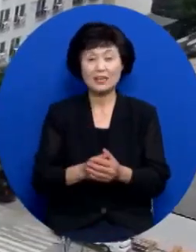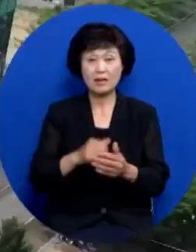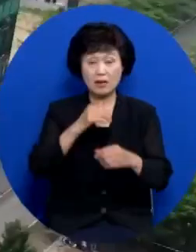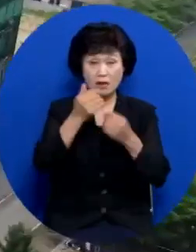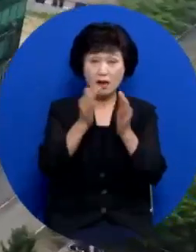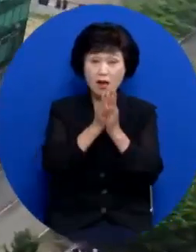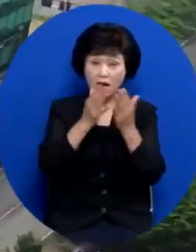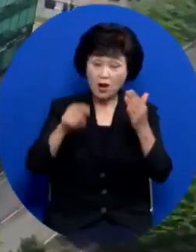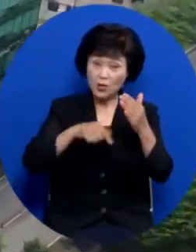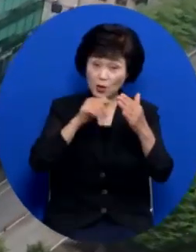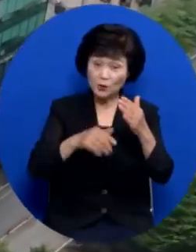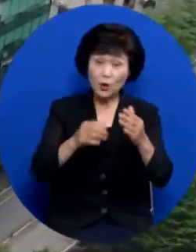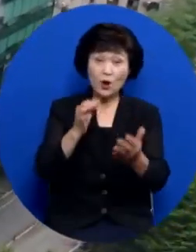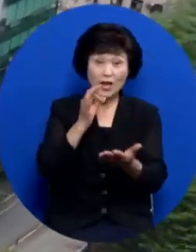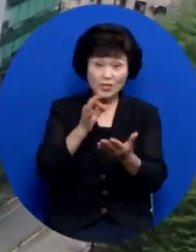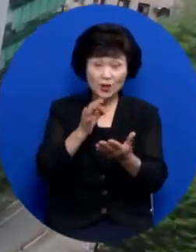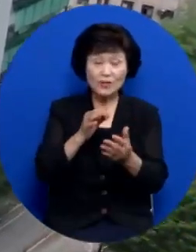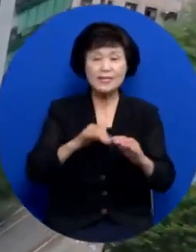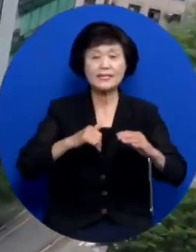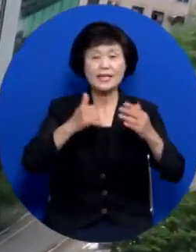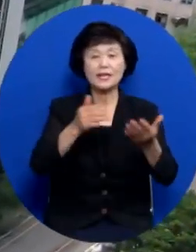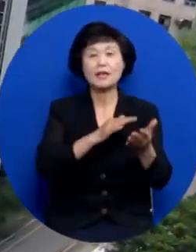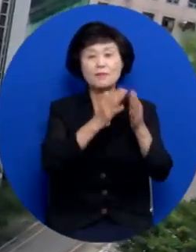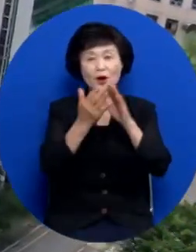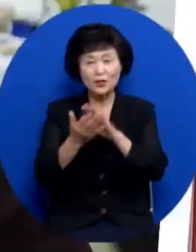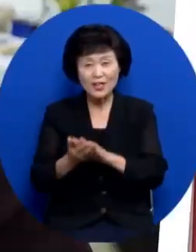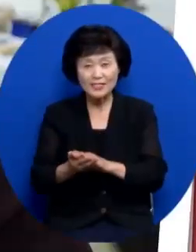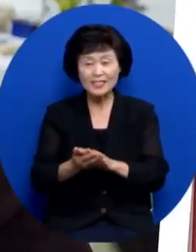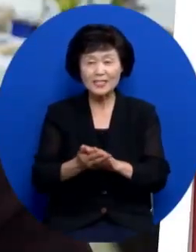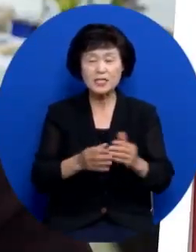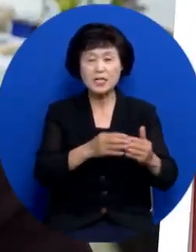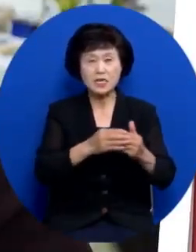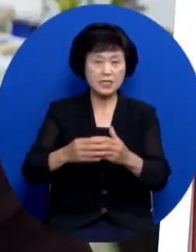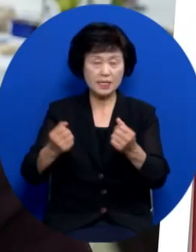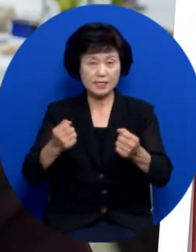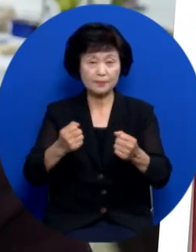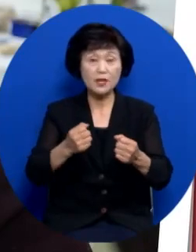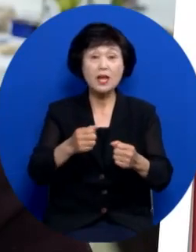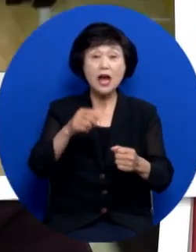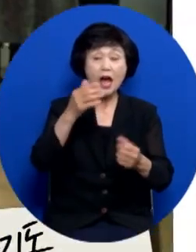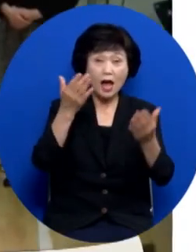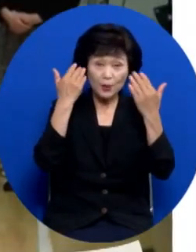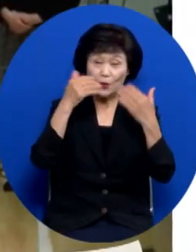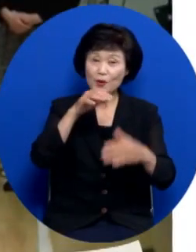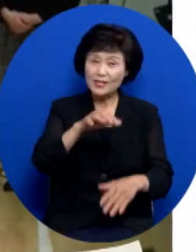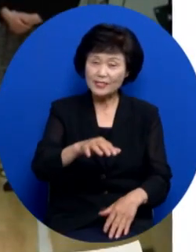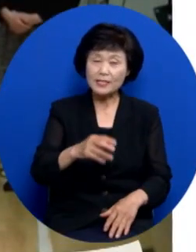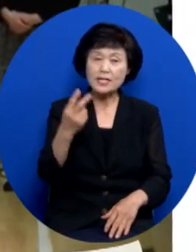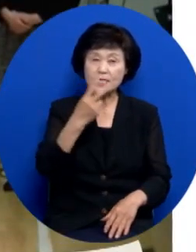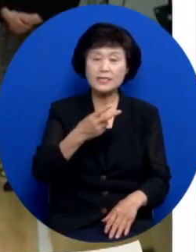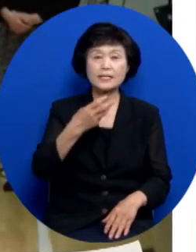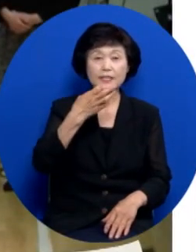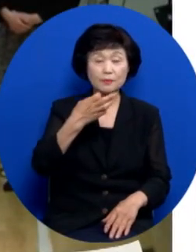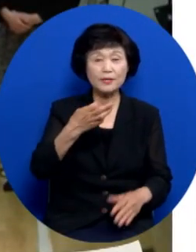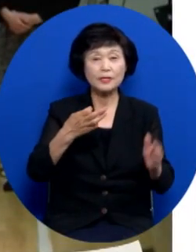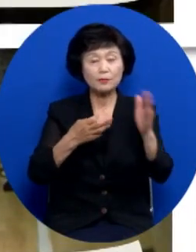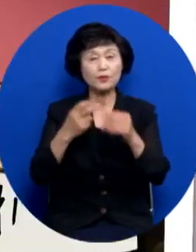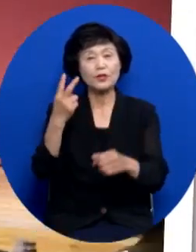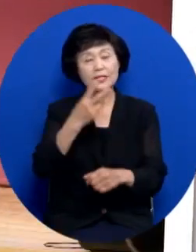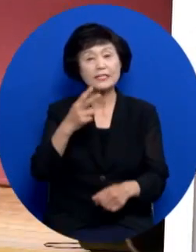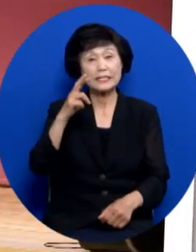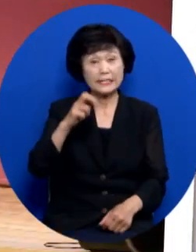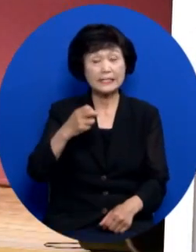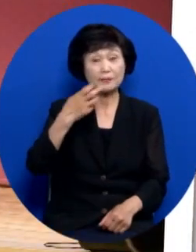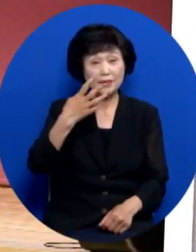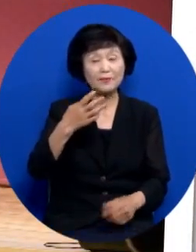성경적 가치관 위에 세상을 변화시키는 탁월한 리더 양성을 목표로 설립된 새로남 기독학교는 2013년부터